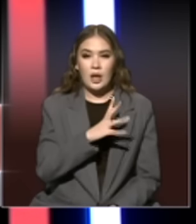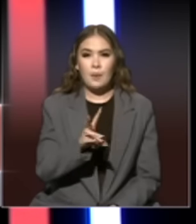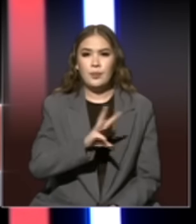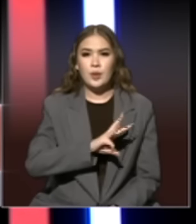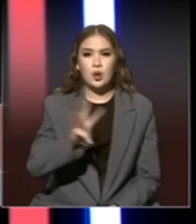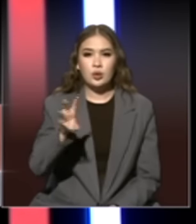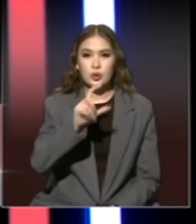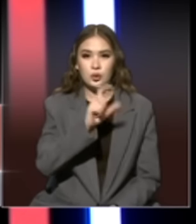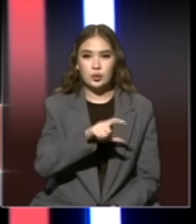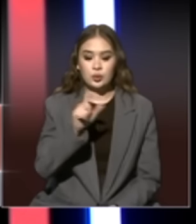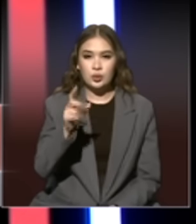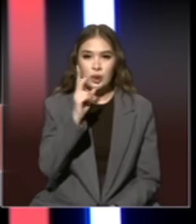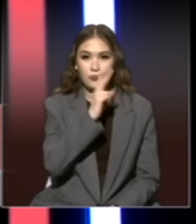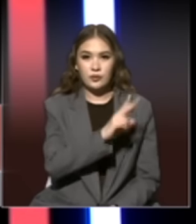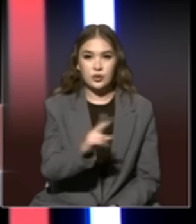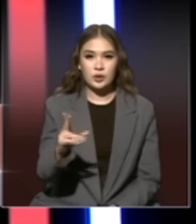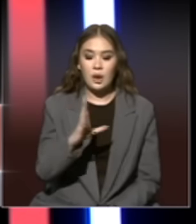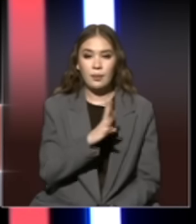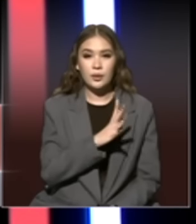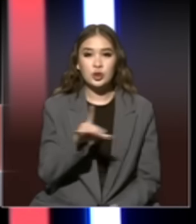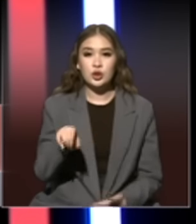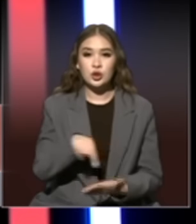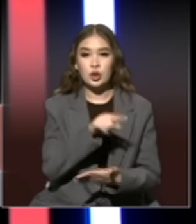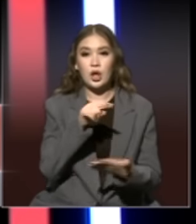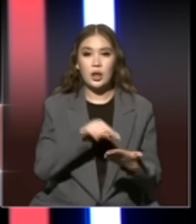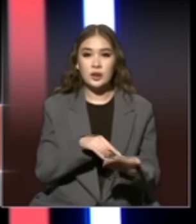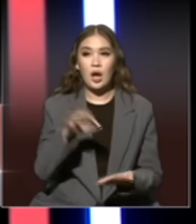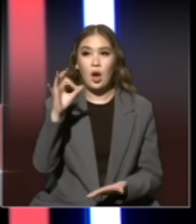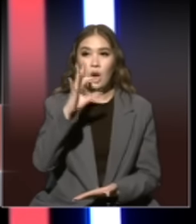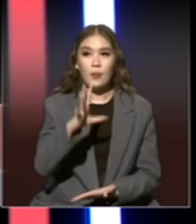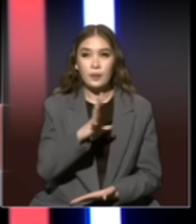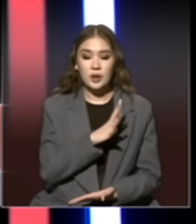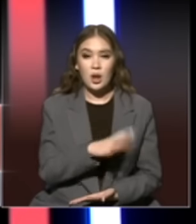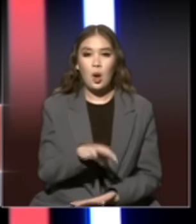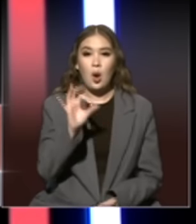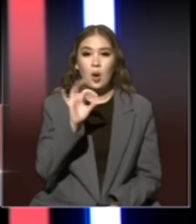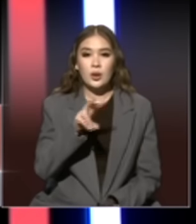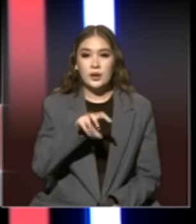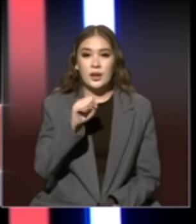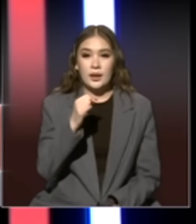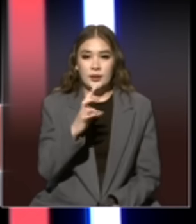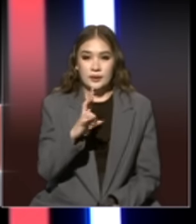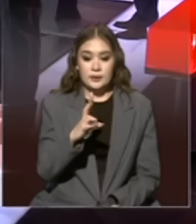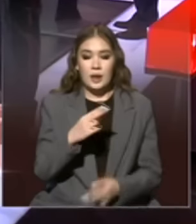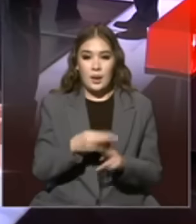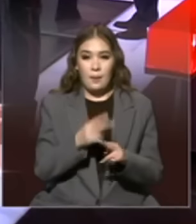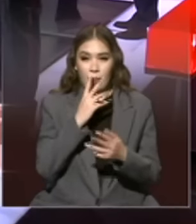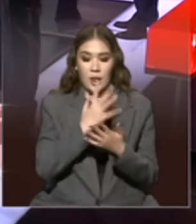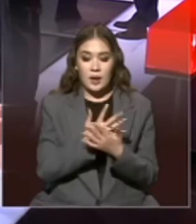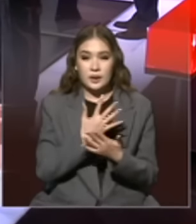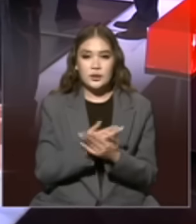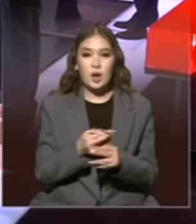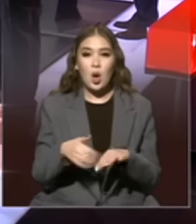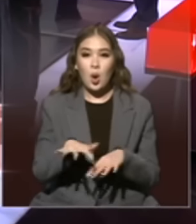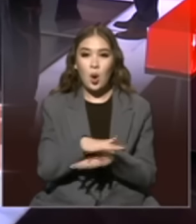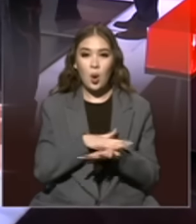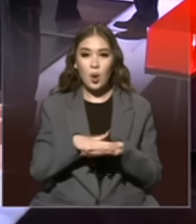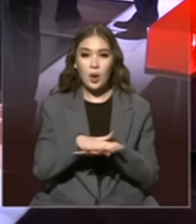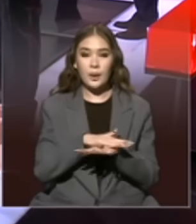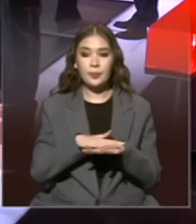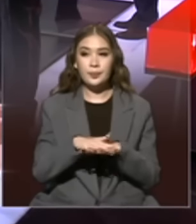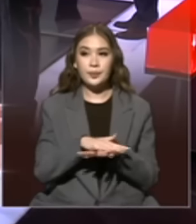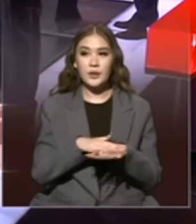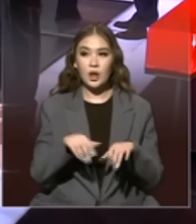көрді. Мен алқабилерге қатысты сұрақты бағана қойып тастадым. Онлайн өтуі осы сот отырысының қоғамның